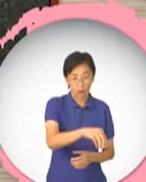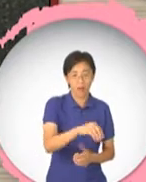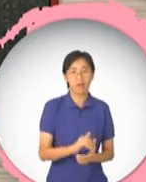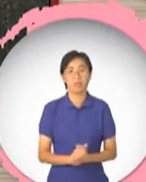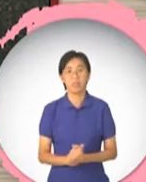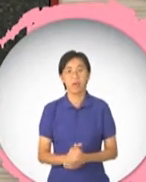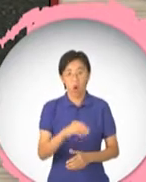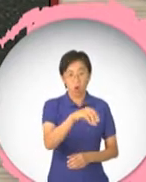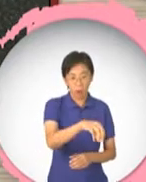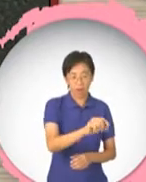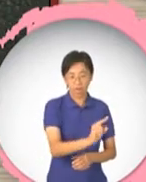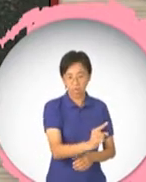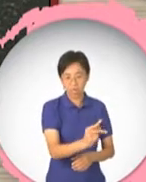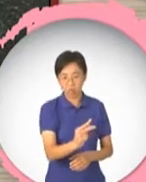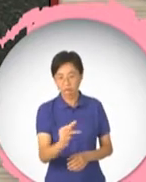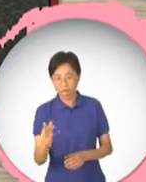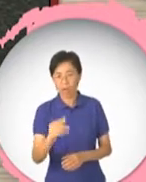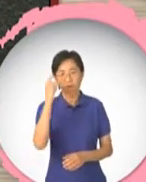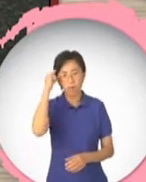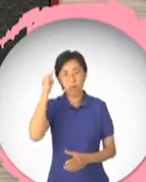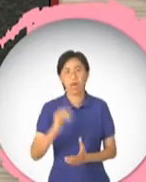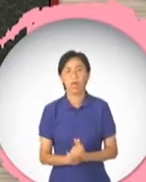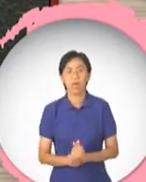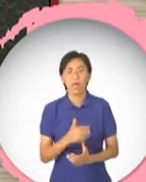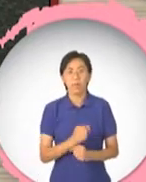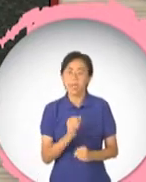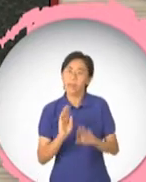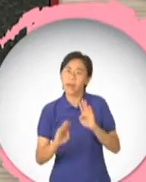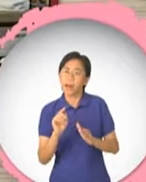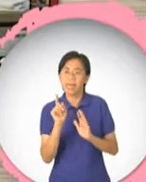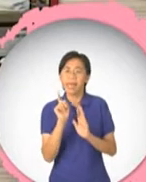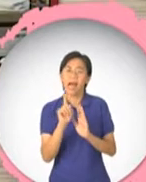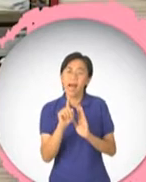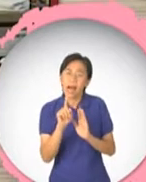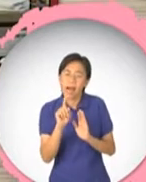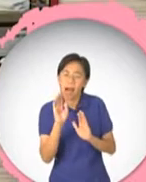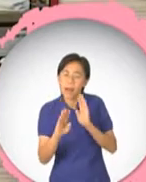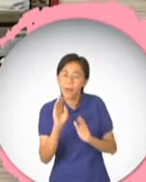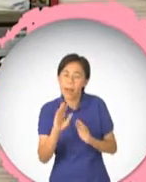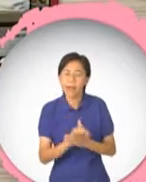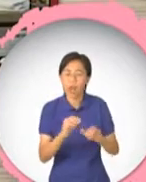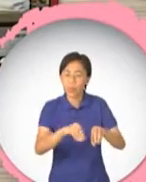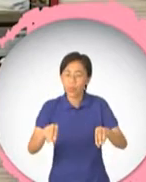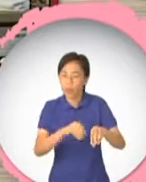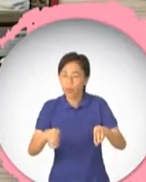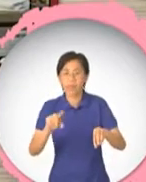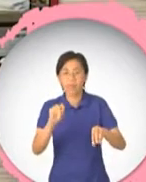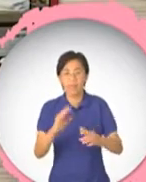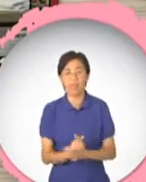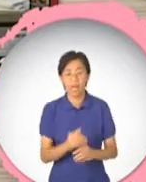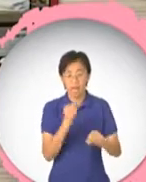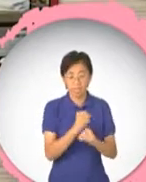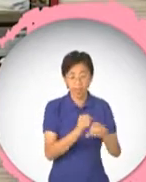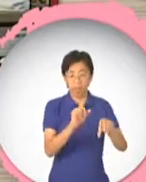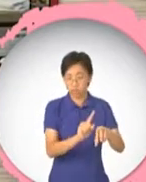เรียงตามลำดับนะคะเพราะว่าสูตรนี้มันจะได้ประมาณสัก24ชิ้นซึ่งกว่าที่ลูกแรกจะถึงลูกที่